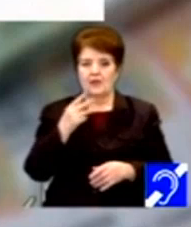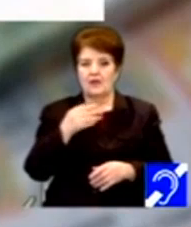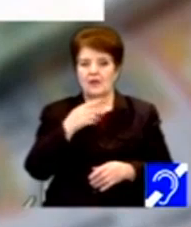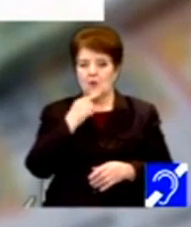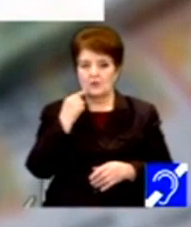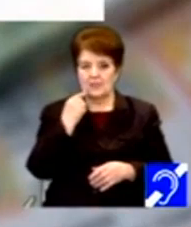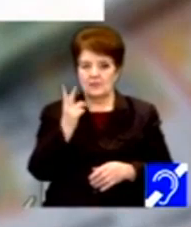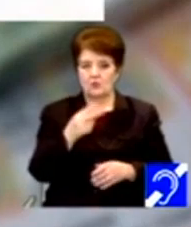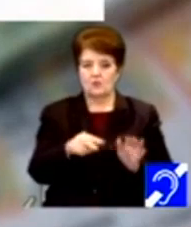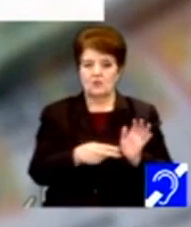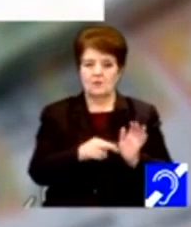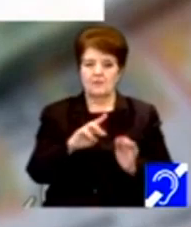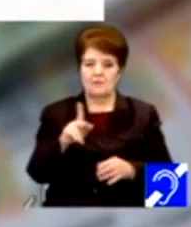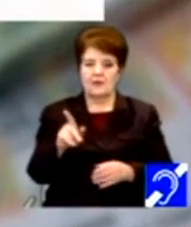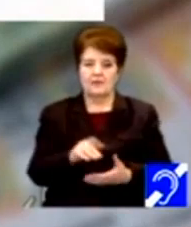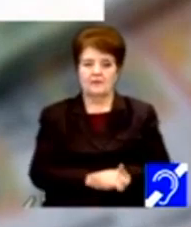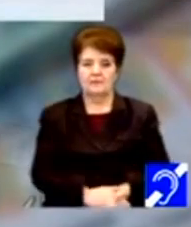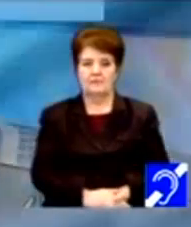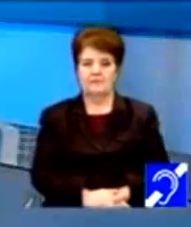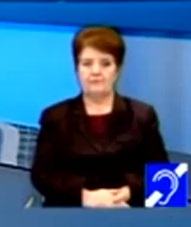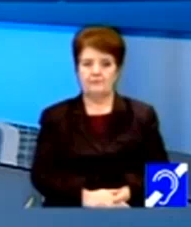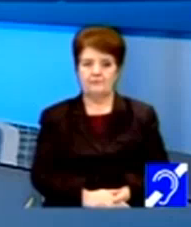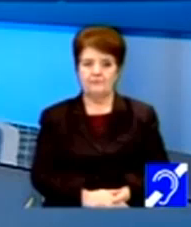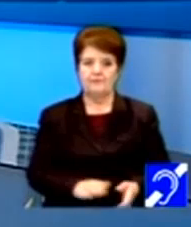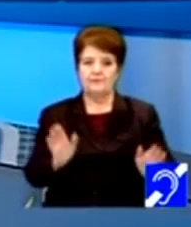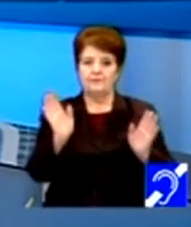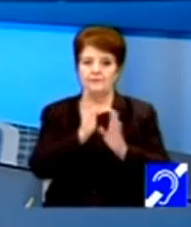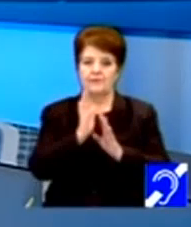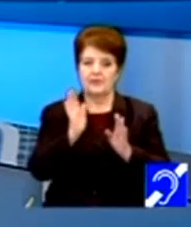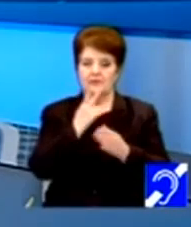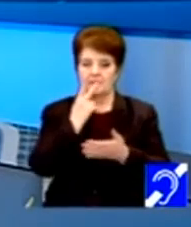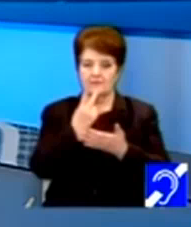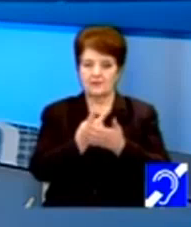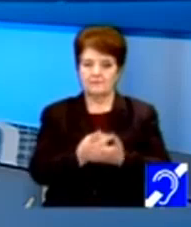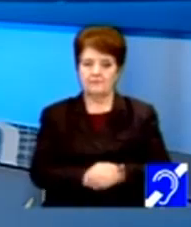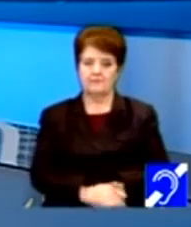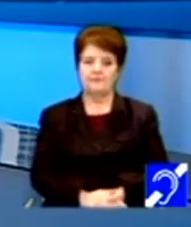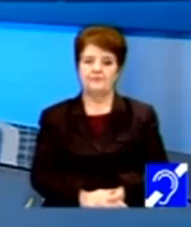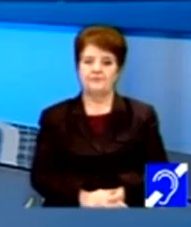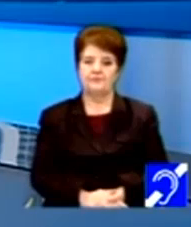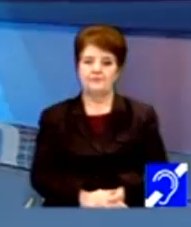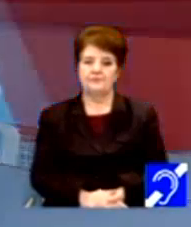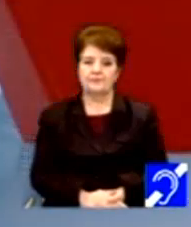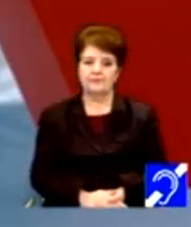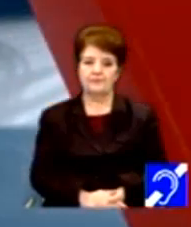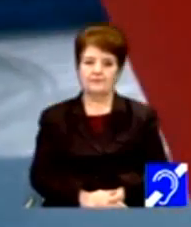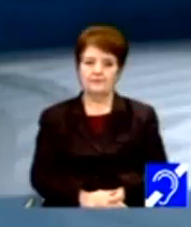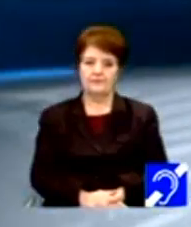rusească, 27 de bani. Iar pe final să vedem datele meteo.